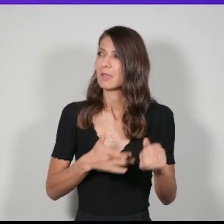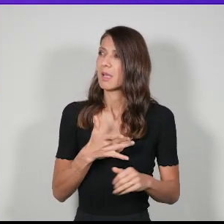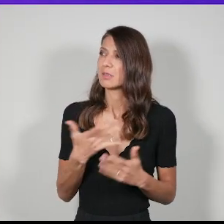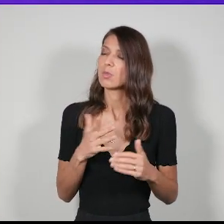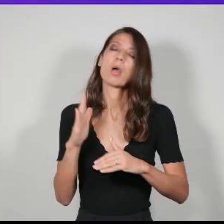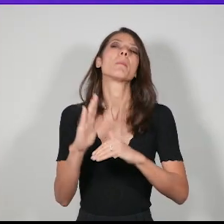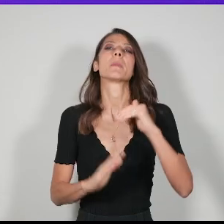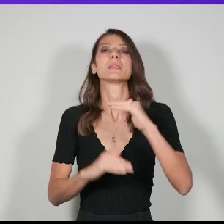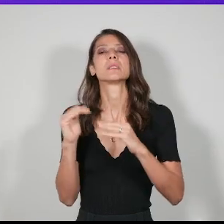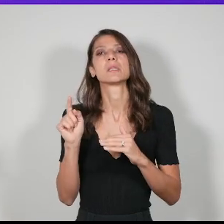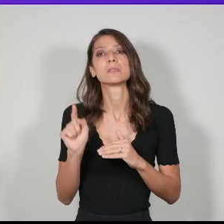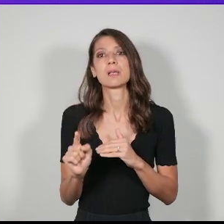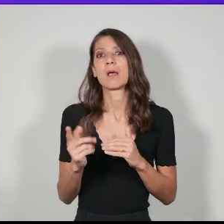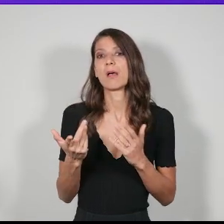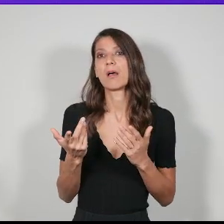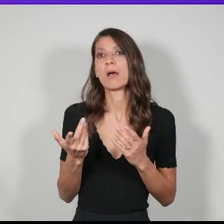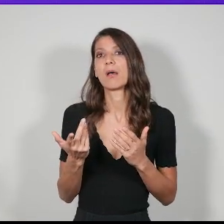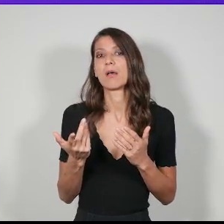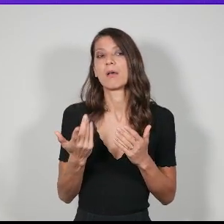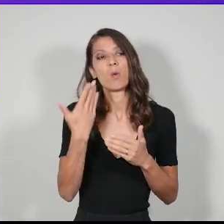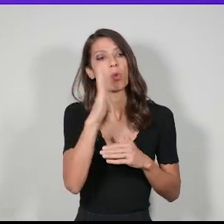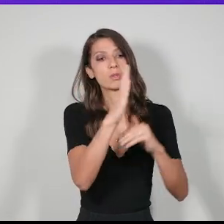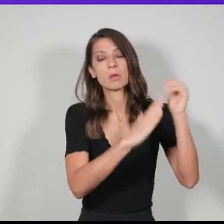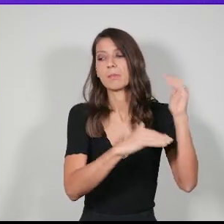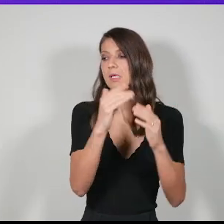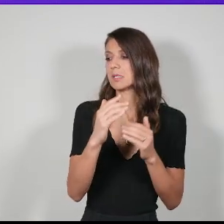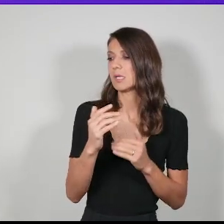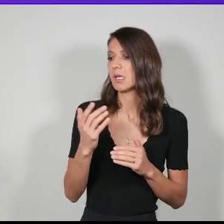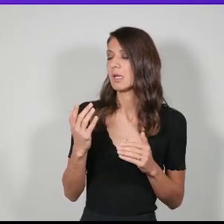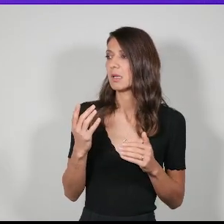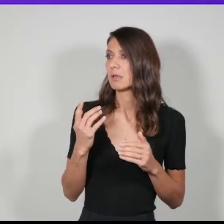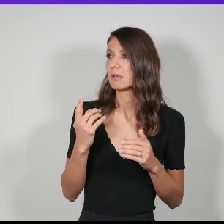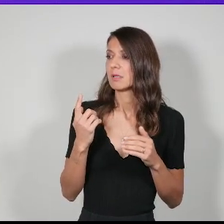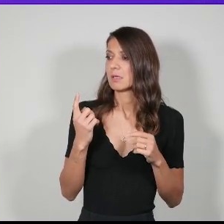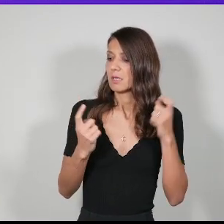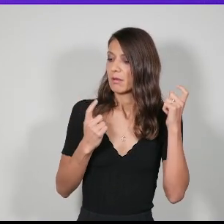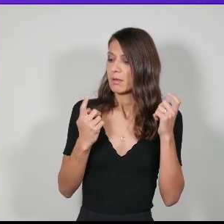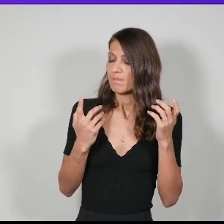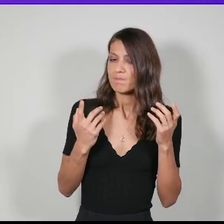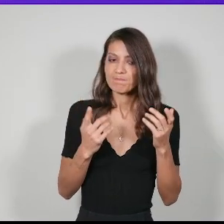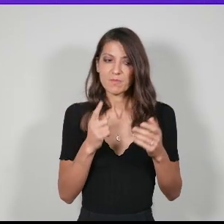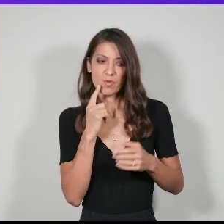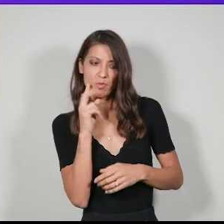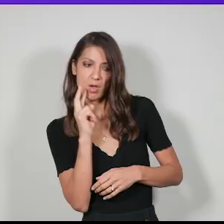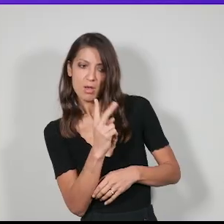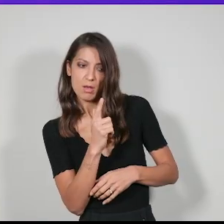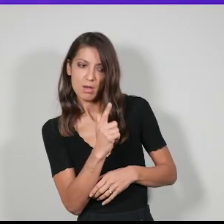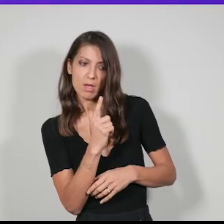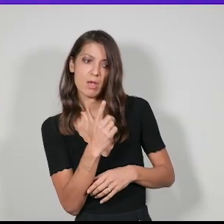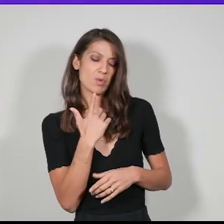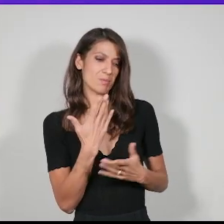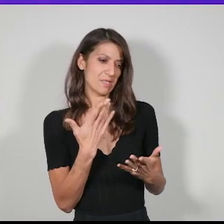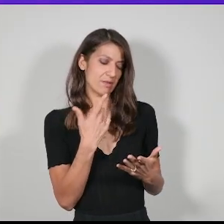métier, tel qu'il arrive, interroge les autres métiers, interroge les autres postures professionnelles. Et vous dites que ça oblige à redéfinir la figure de la